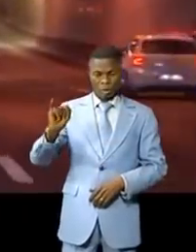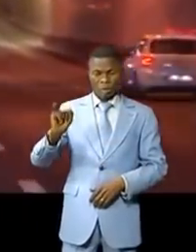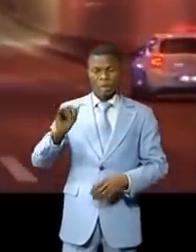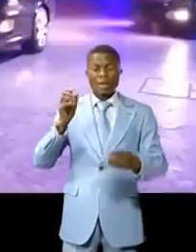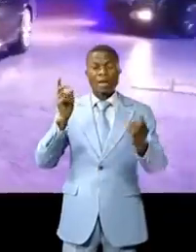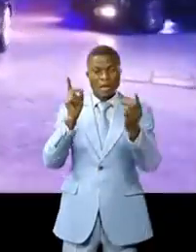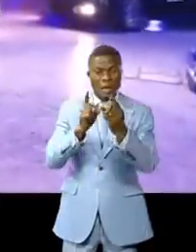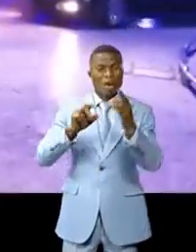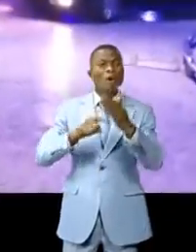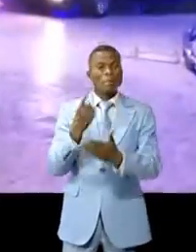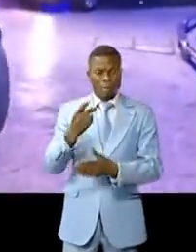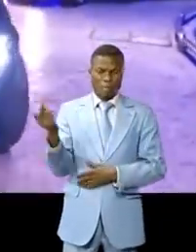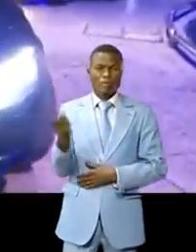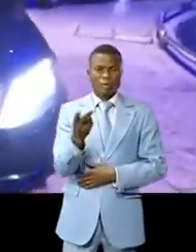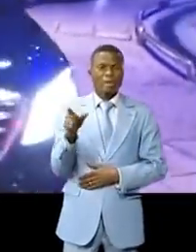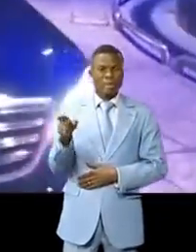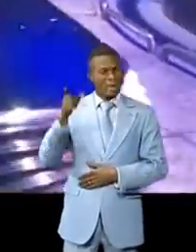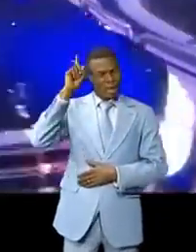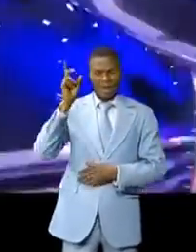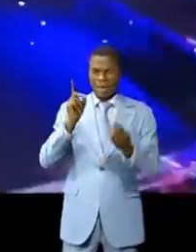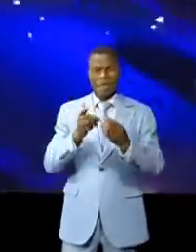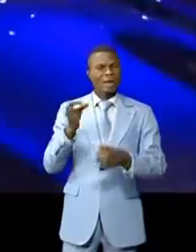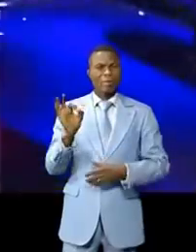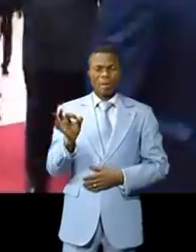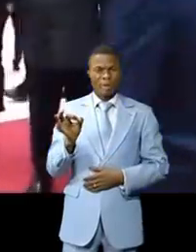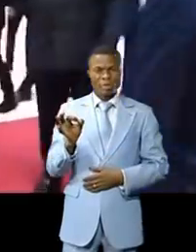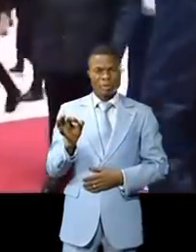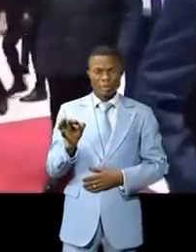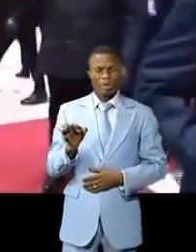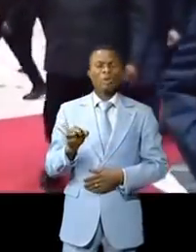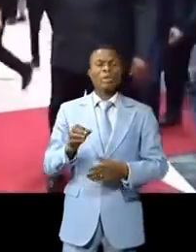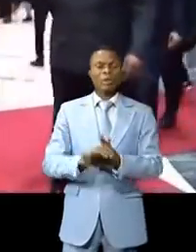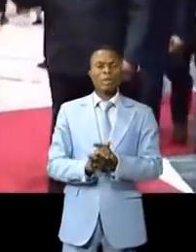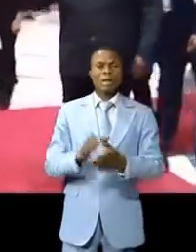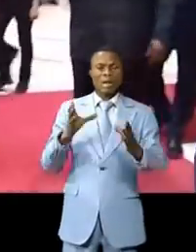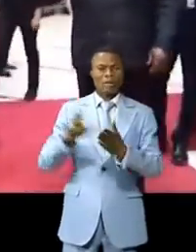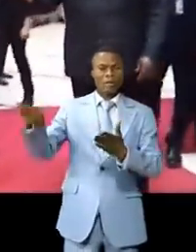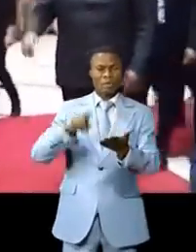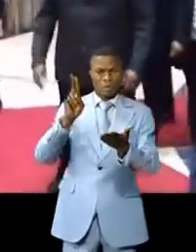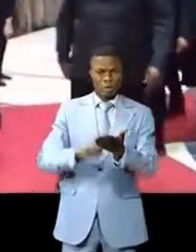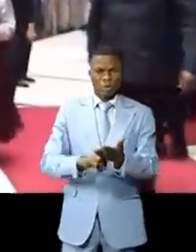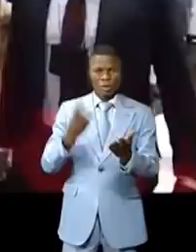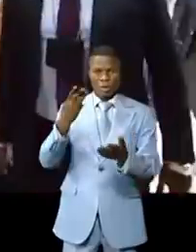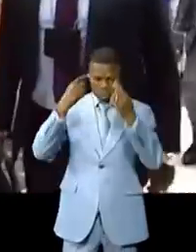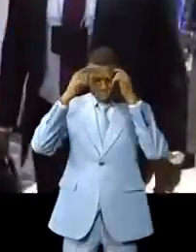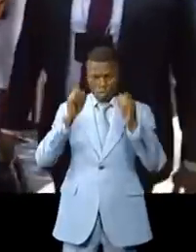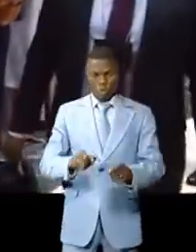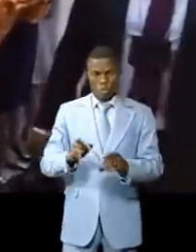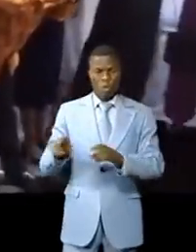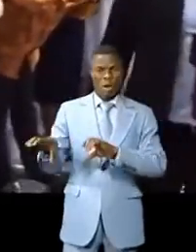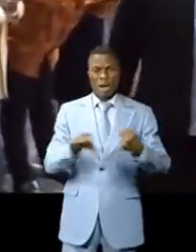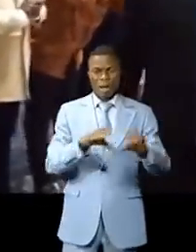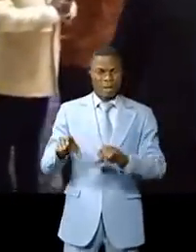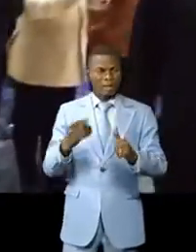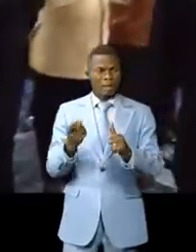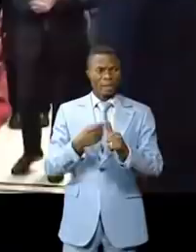première visite officielle de Félix Tshisekedi Tshilombo dans ce pays, qui sera couronnée par la signature des 3 accords bilatéraux